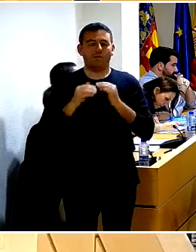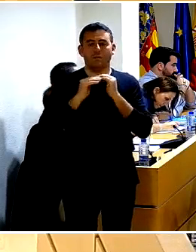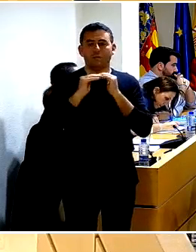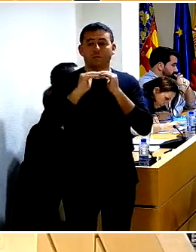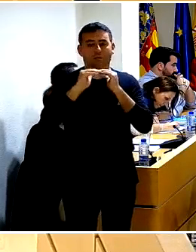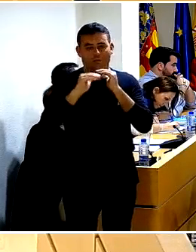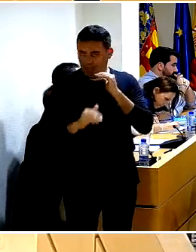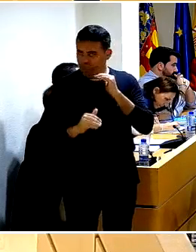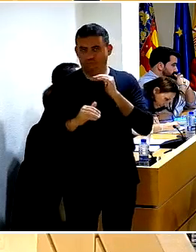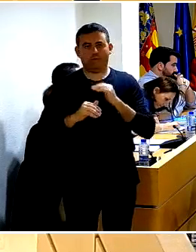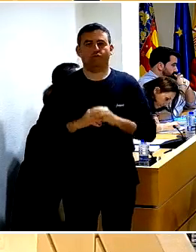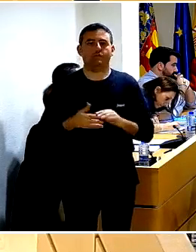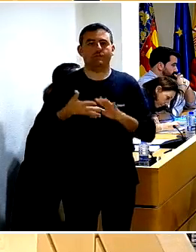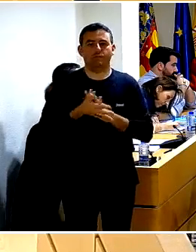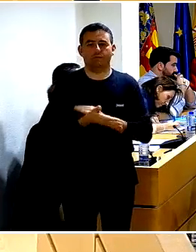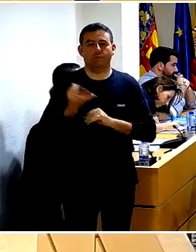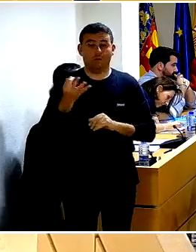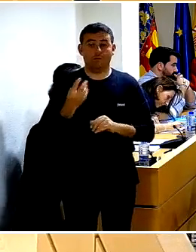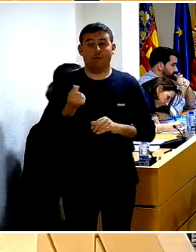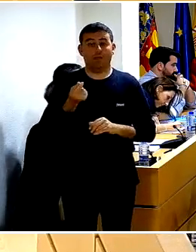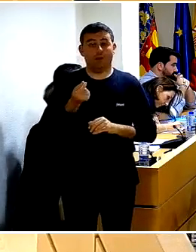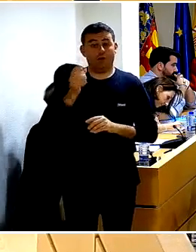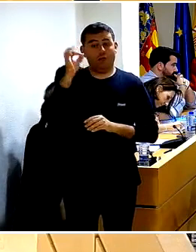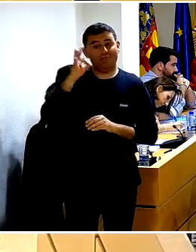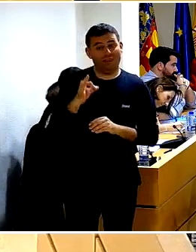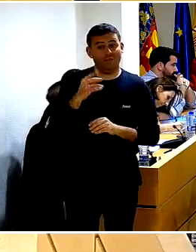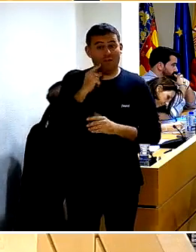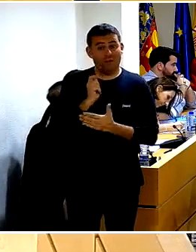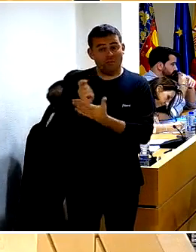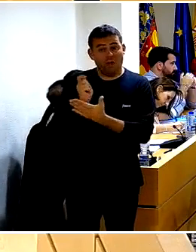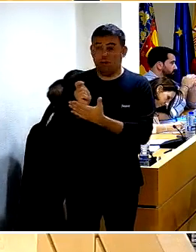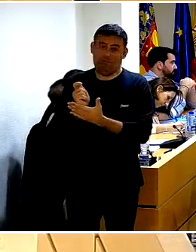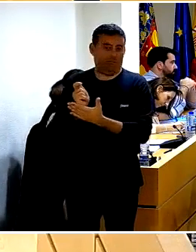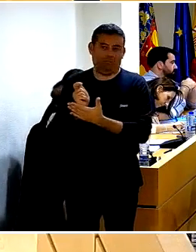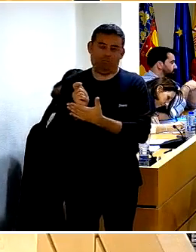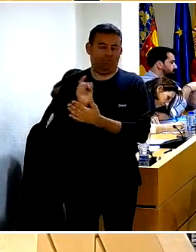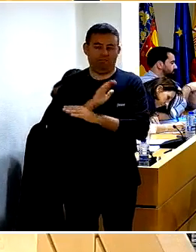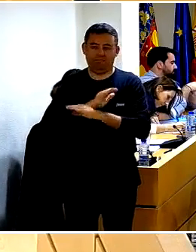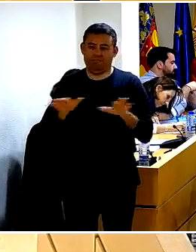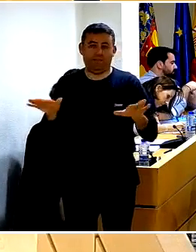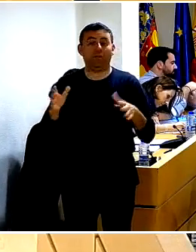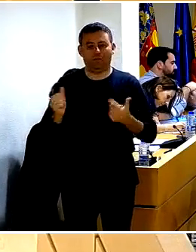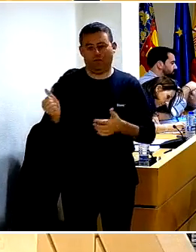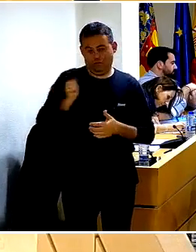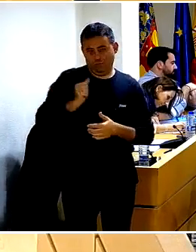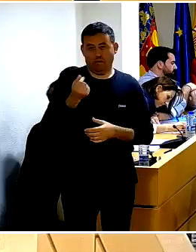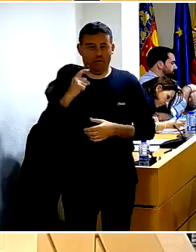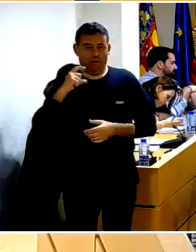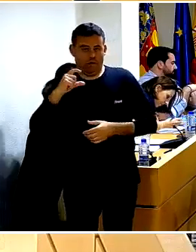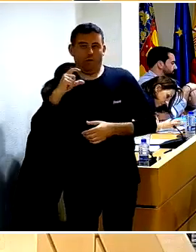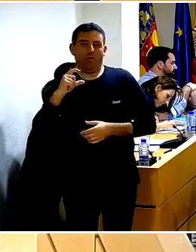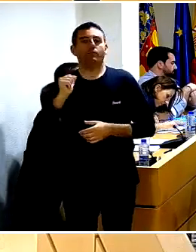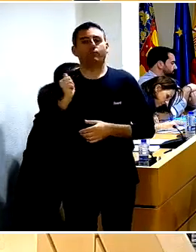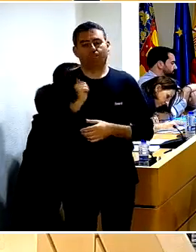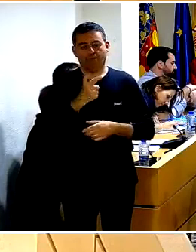a servir a les persones. Per això és important gestionar de manera responsable i mantindre el deute a zero